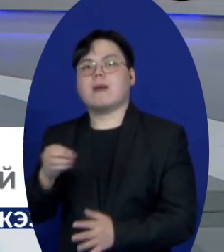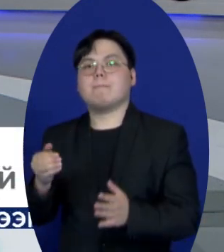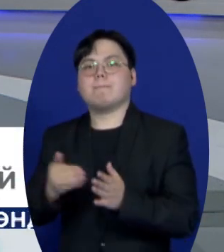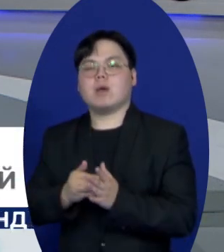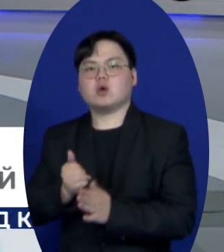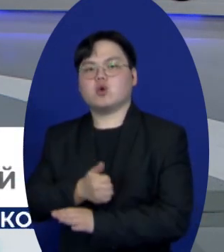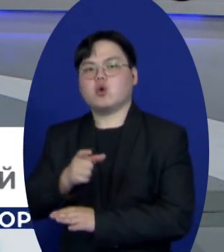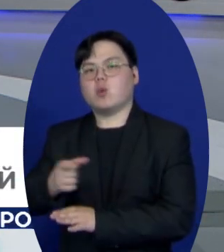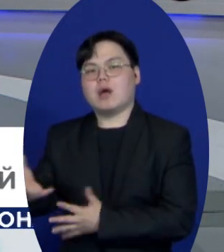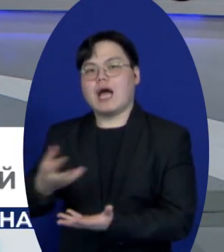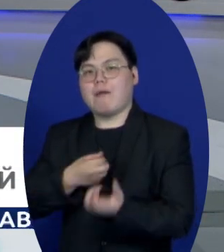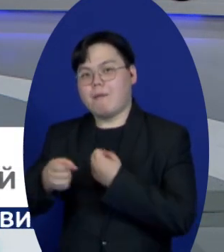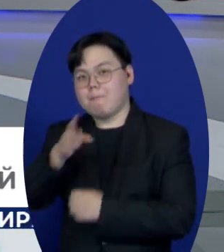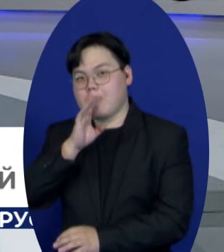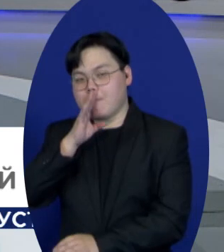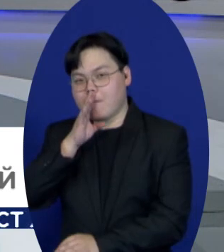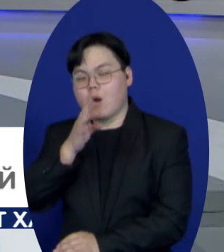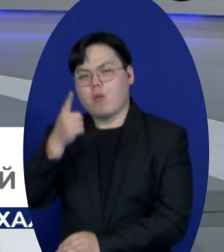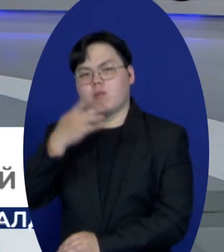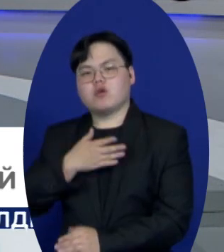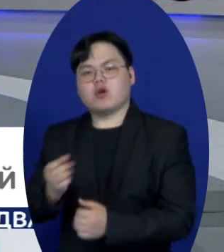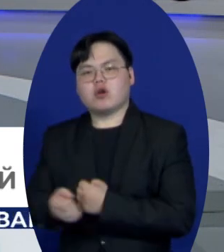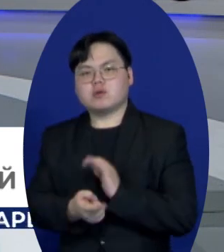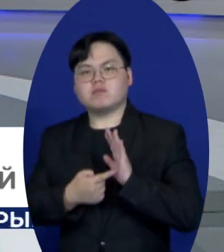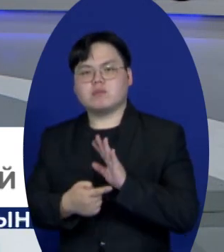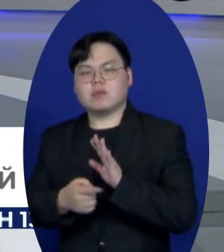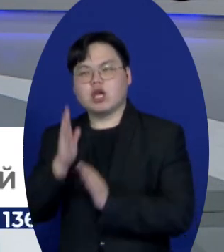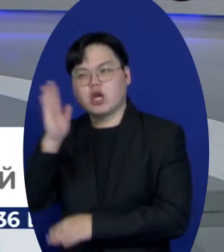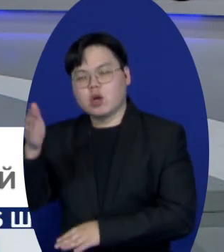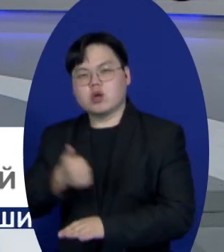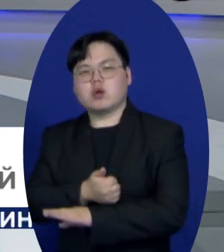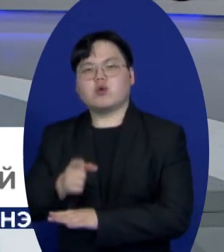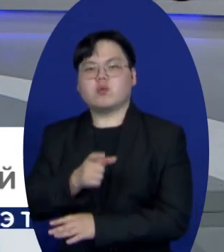болсон. За энэ мэт үндэсний их тодорхой арга хэмжээг нэмэгдүүлснээр цаашид жуулчдын урсгал нэмэгдэх боломжтой юм аа.